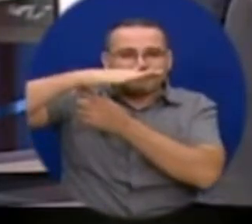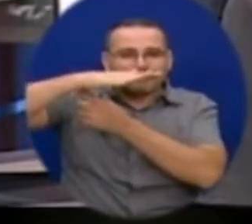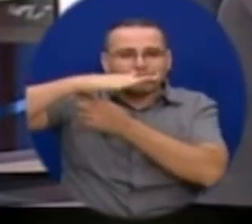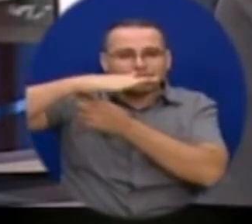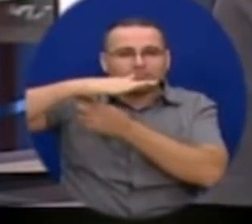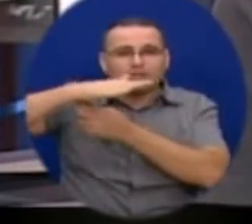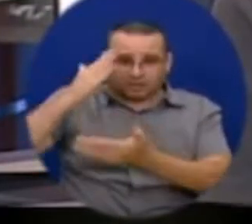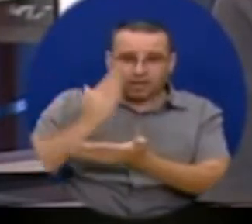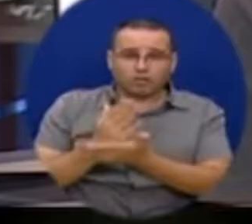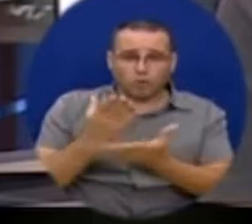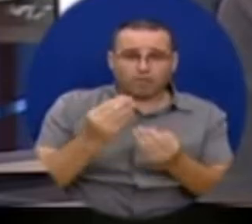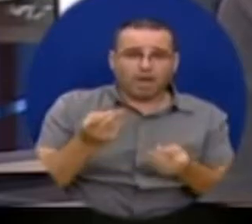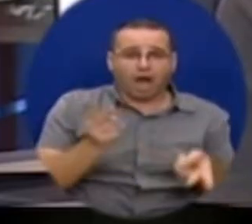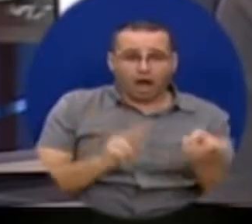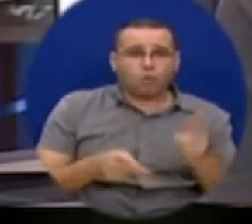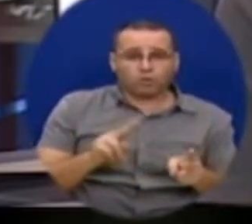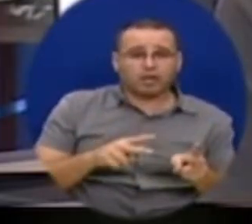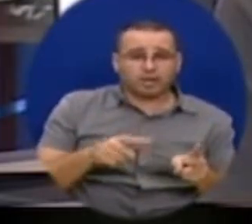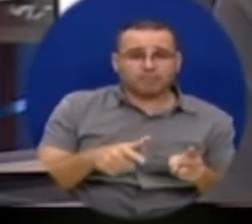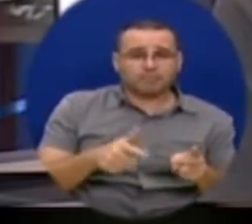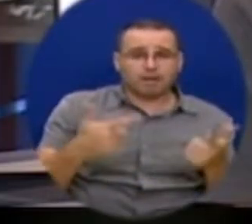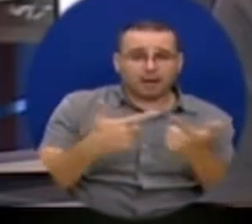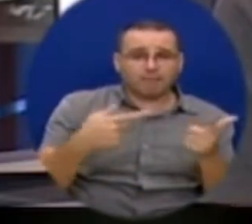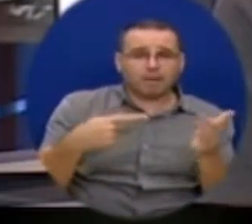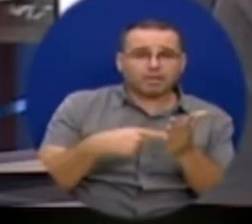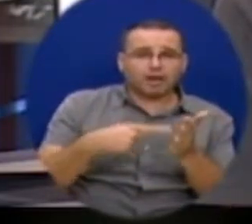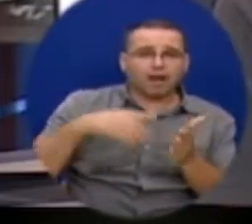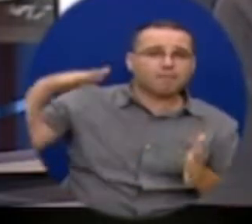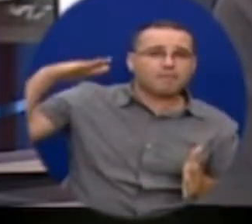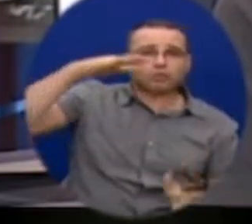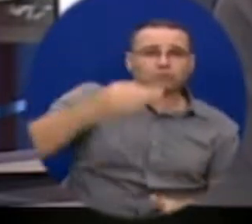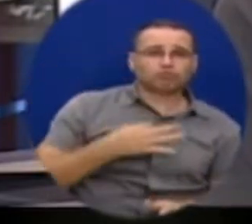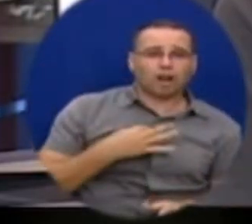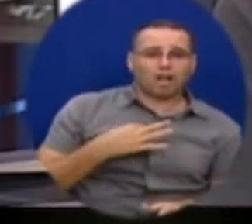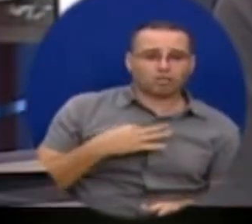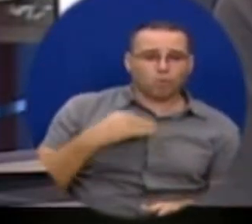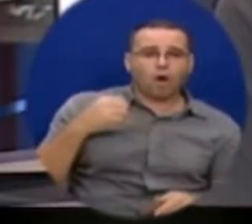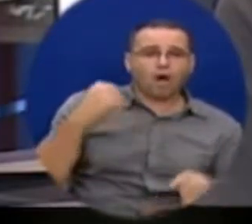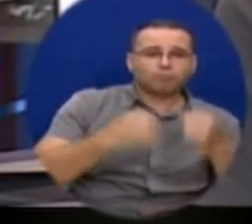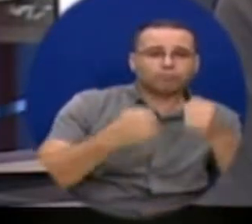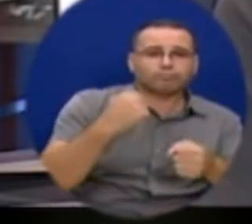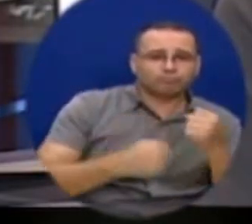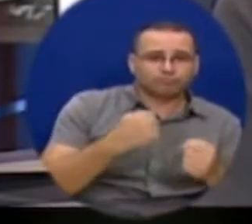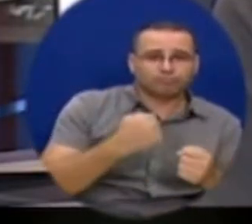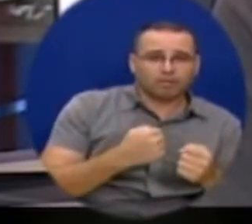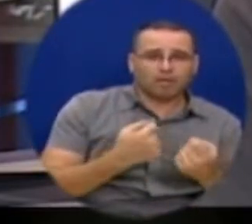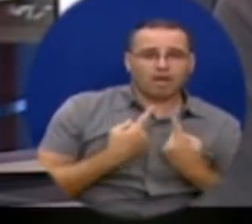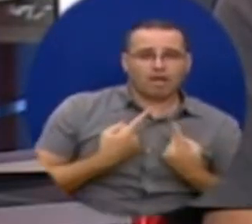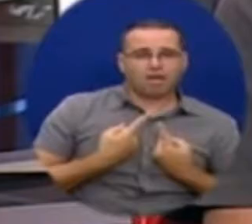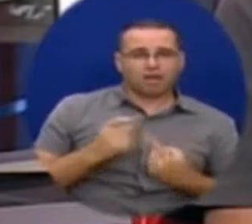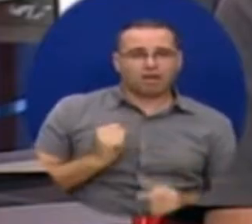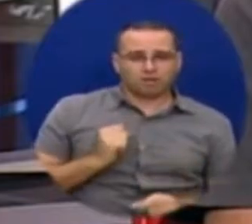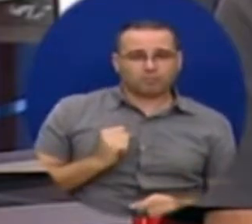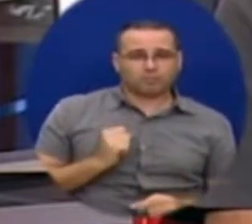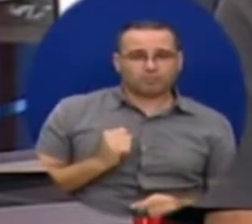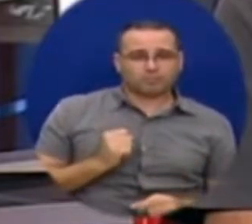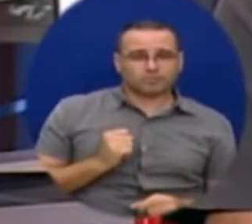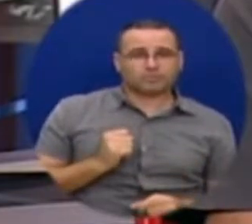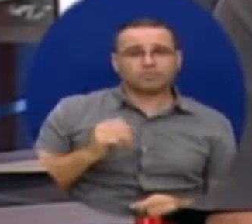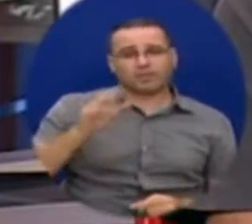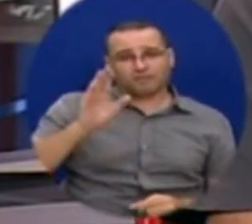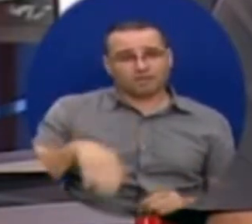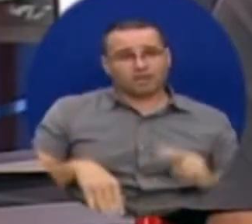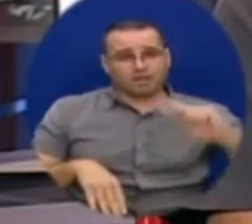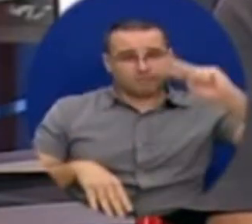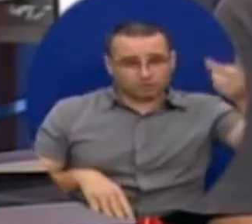שנקרא. כי היו לא מעט הרוגים במלחמה הזו מאש ידידותית. נכון. היו הרוגים מאש ידידותית, והיו גם הרוגים בצד השני ממה שנקרא